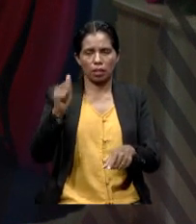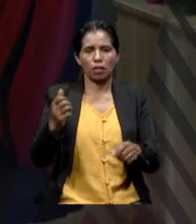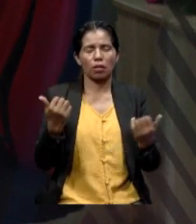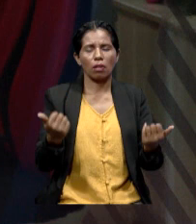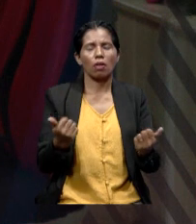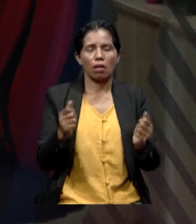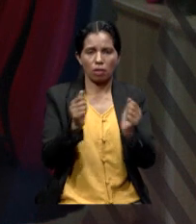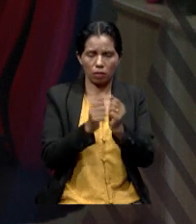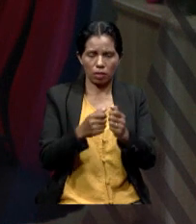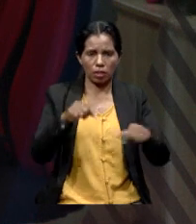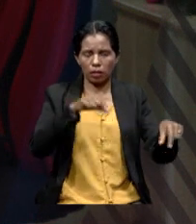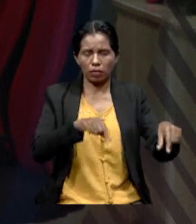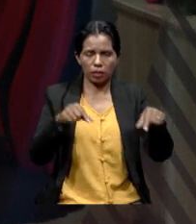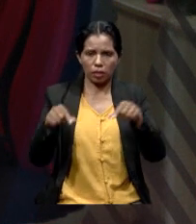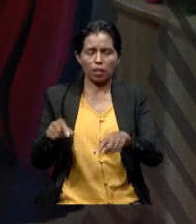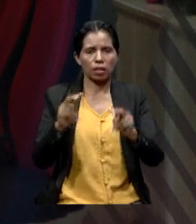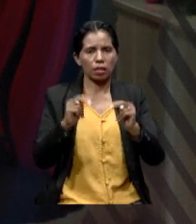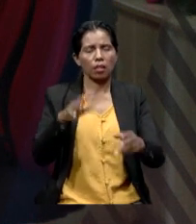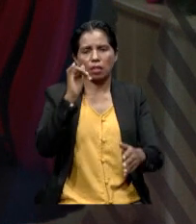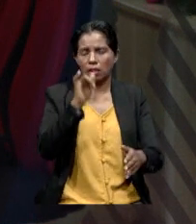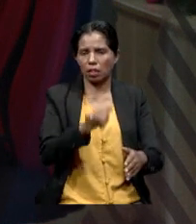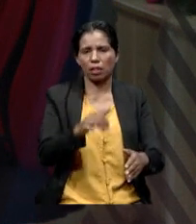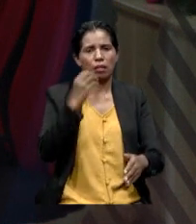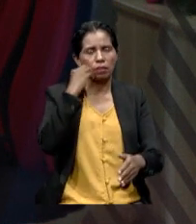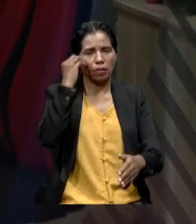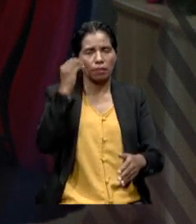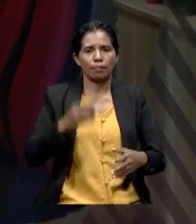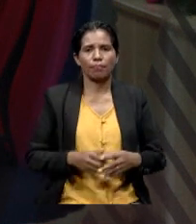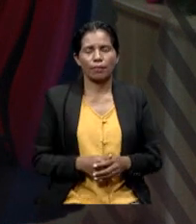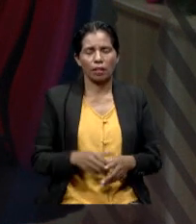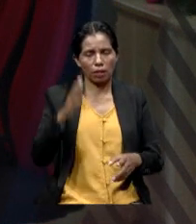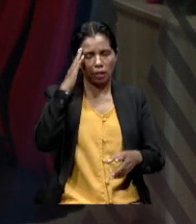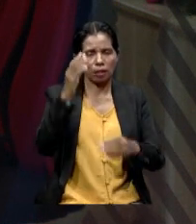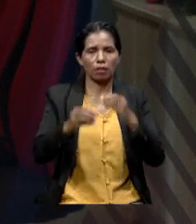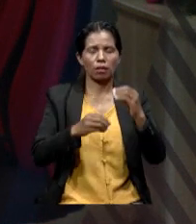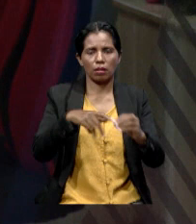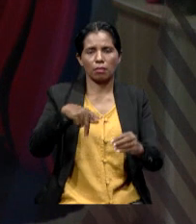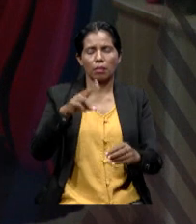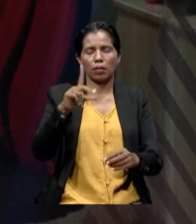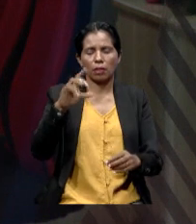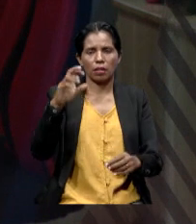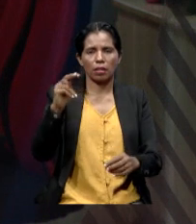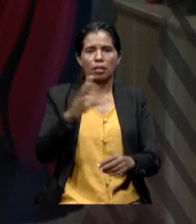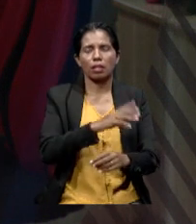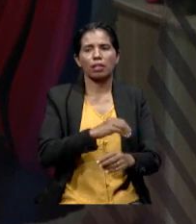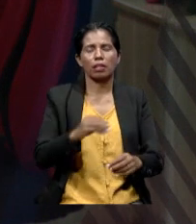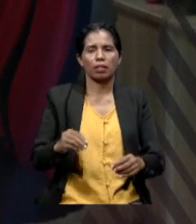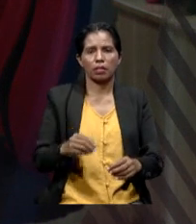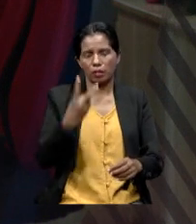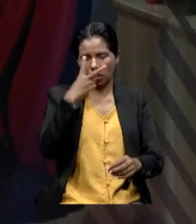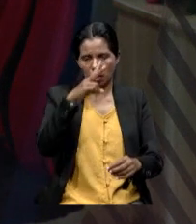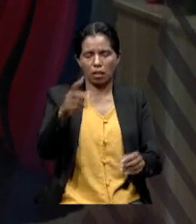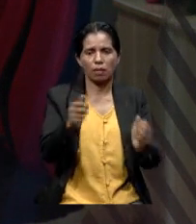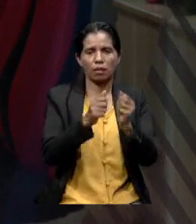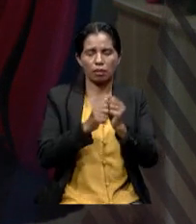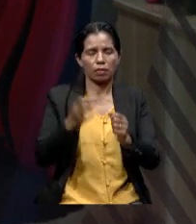condição de deficiência no ne nia tingi hela deit ia uma ta tene clian con ba Paulina da Silva nestor moris tu irmã acompanha